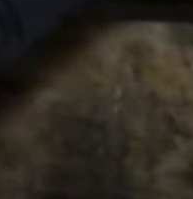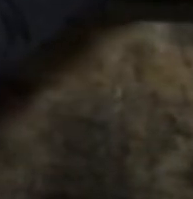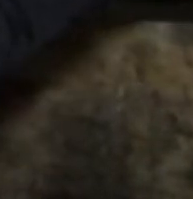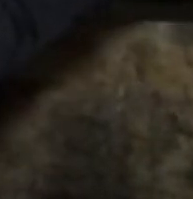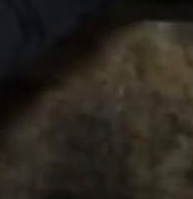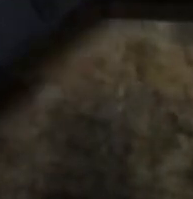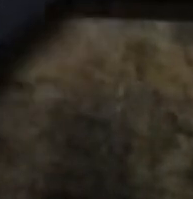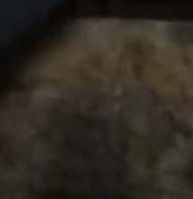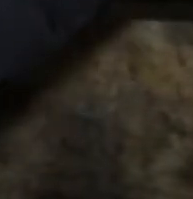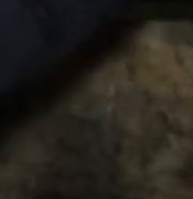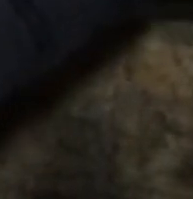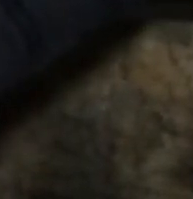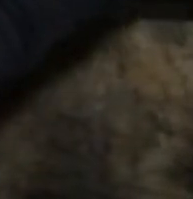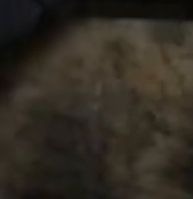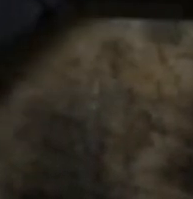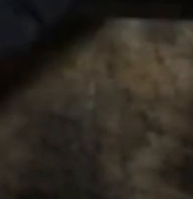татусь. Так?